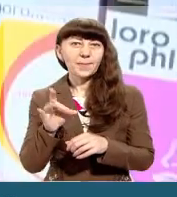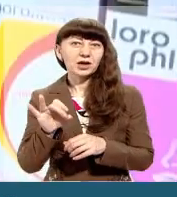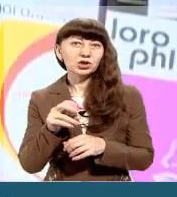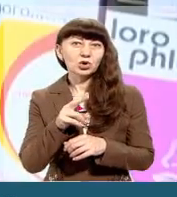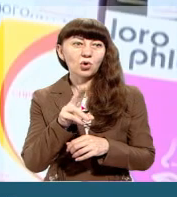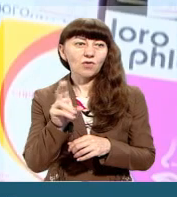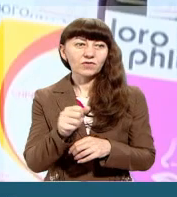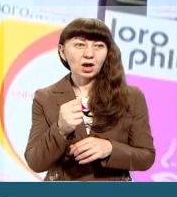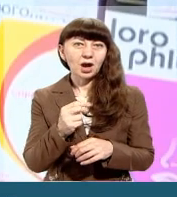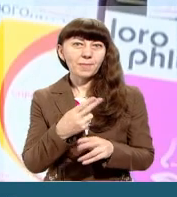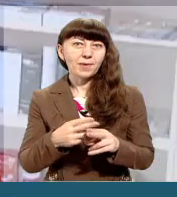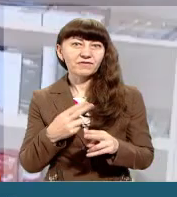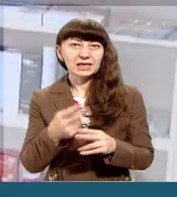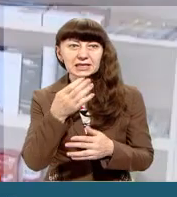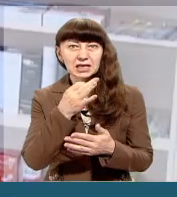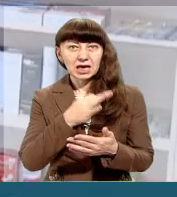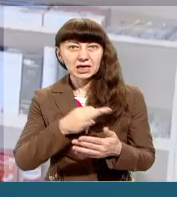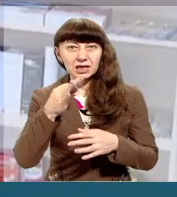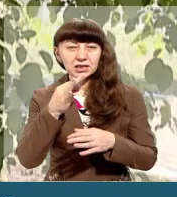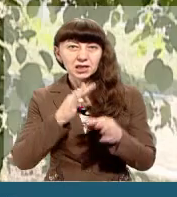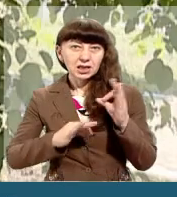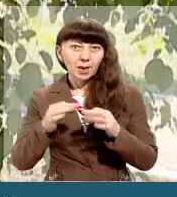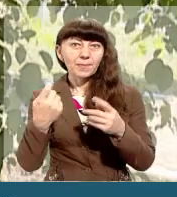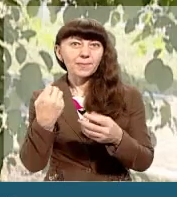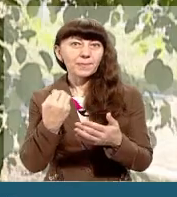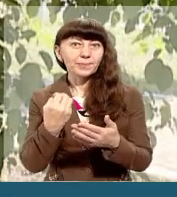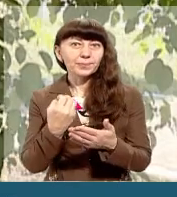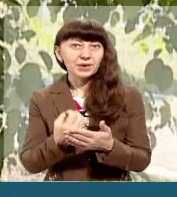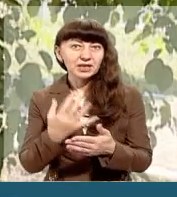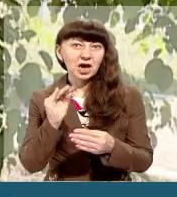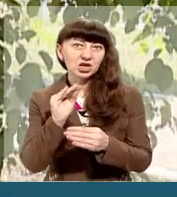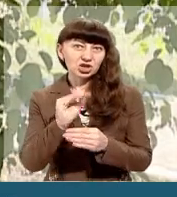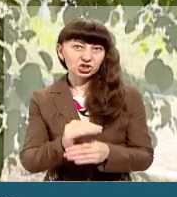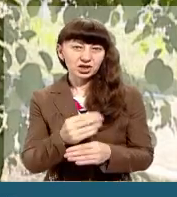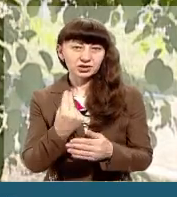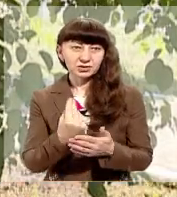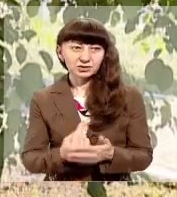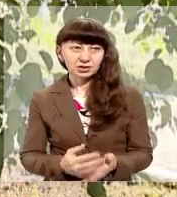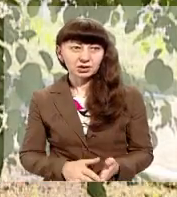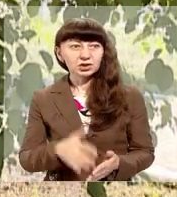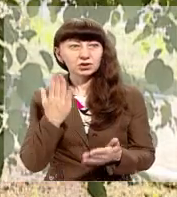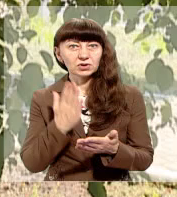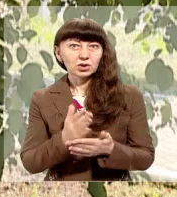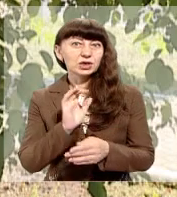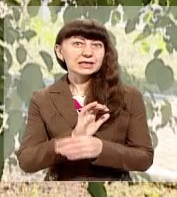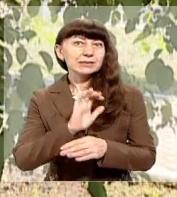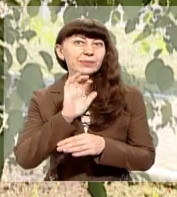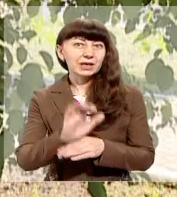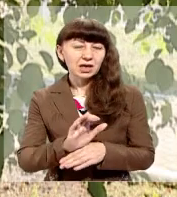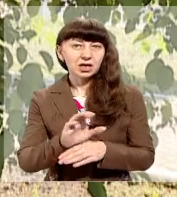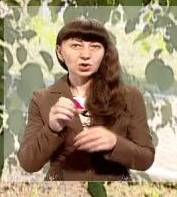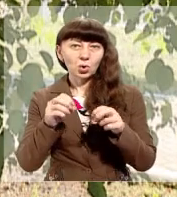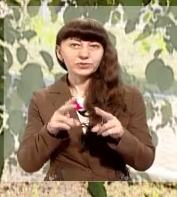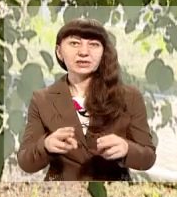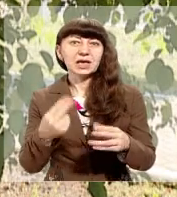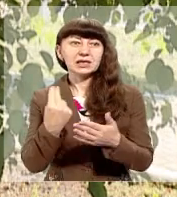маркировка повлиять на цены в аптеках. На данный момент действует приказ о предельных ценах, поэтому